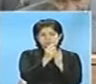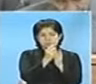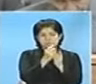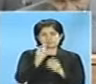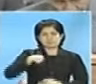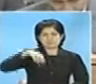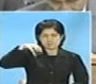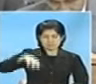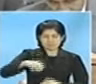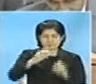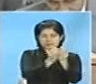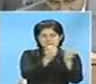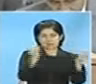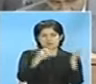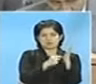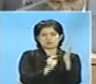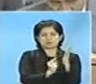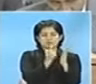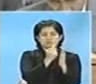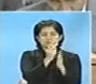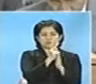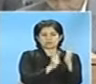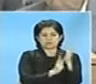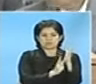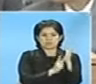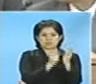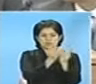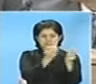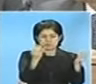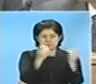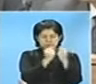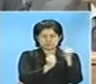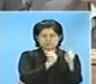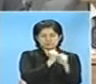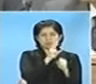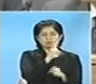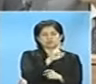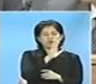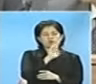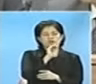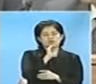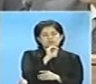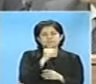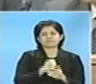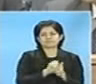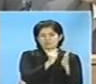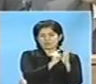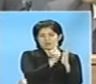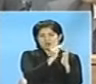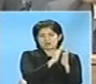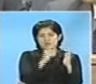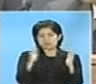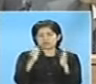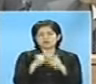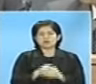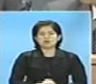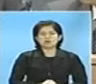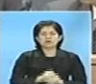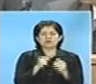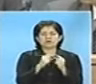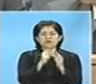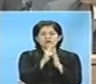ปี2540ในปี2550นี้ก็คือร่างรัฐธรรมนูญฉบับรัฐธรรมนูญฉบับปั